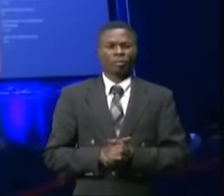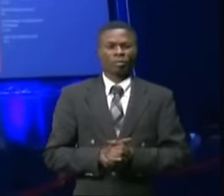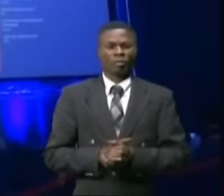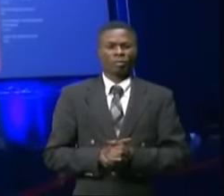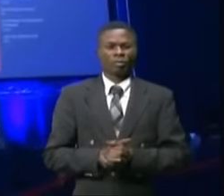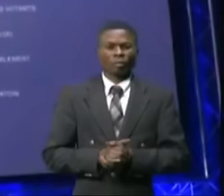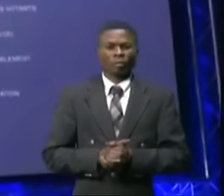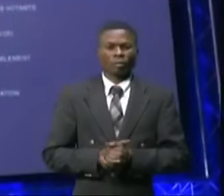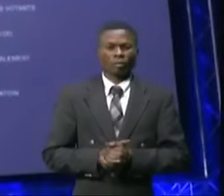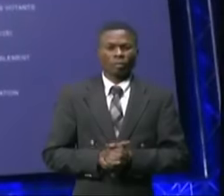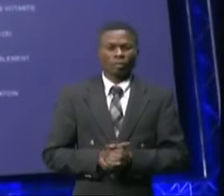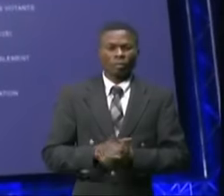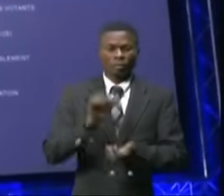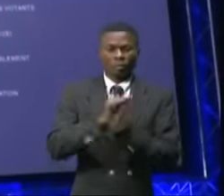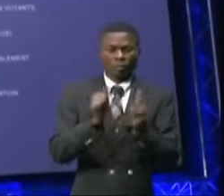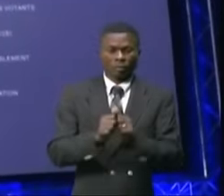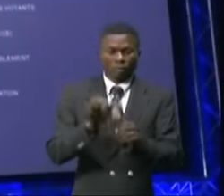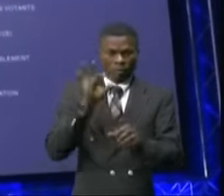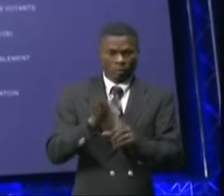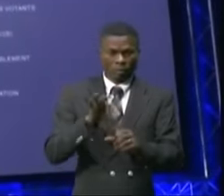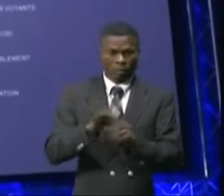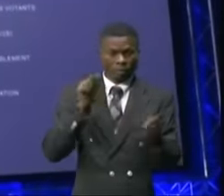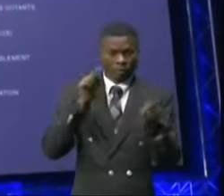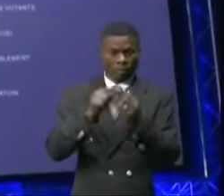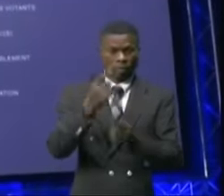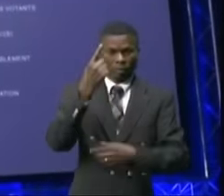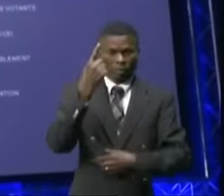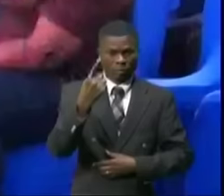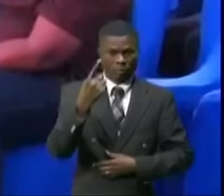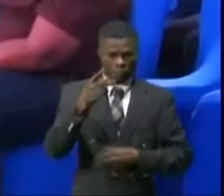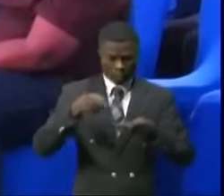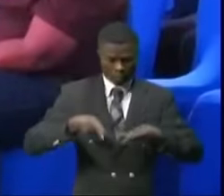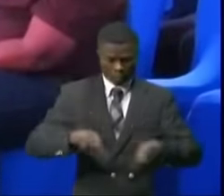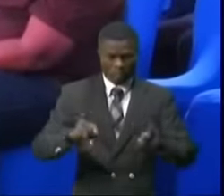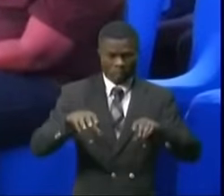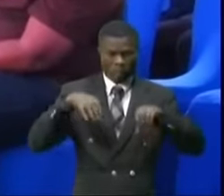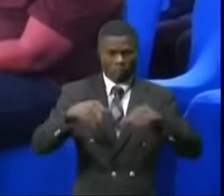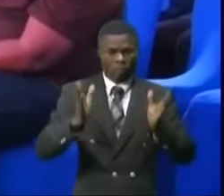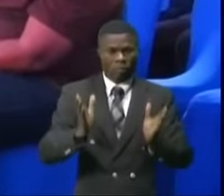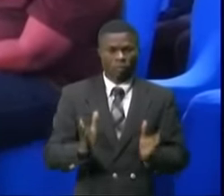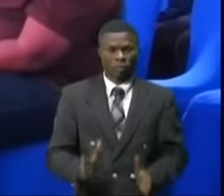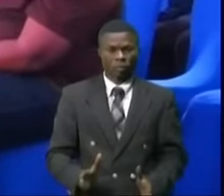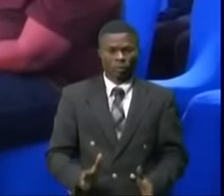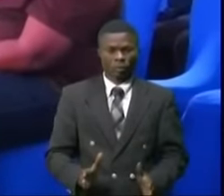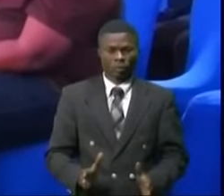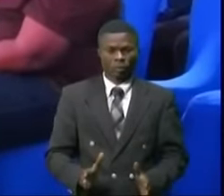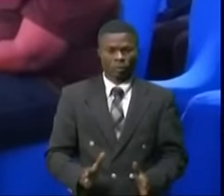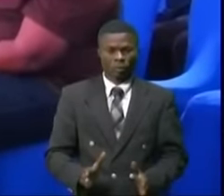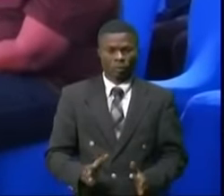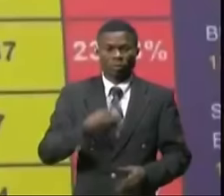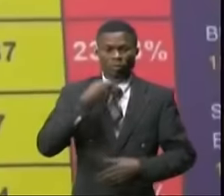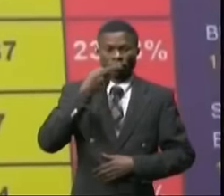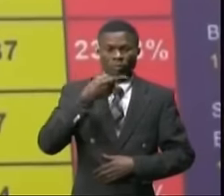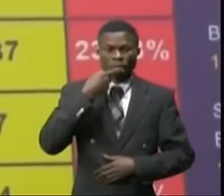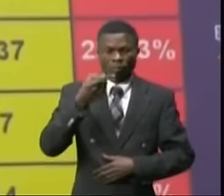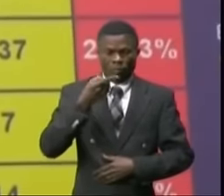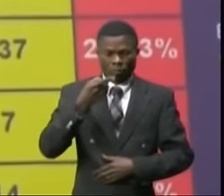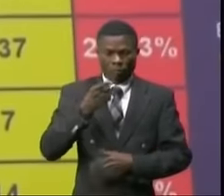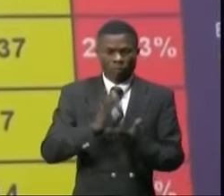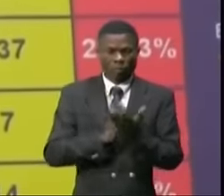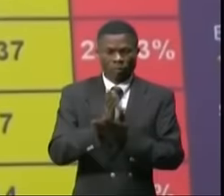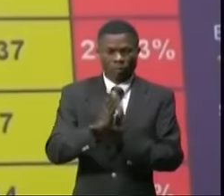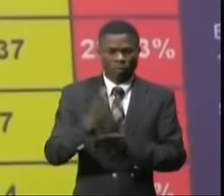Le processus électoral a un seul but, c'est de permettre aux Congolais de s'exprimer par rapport